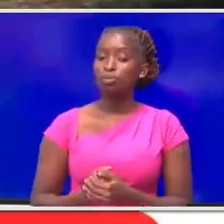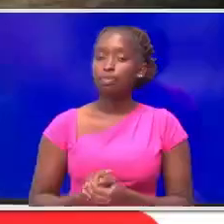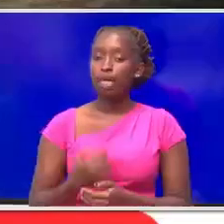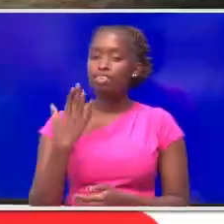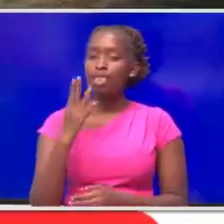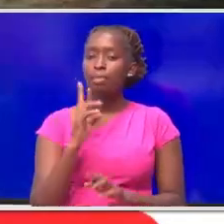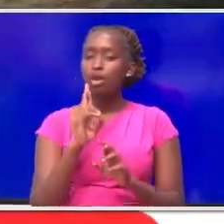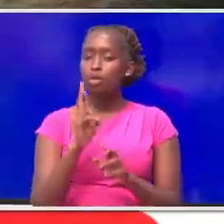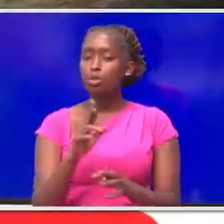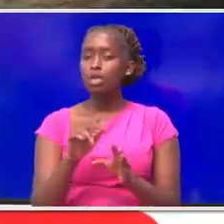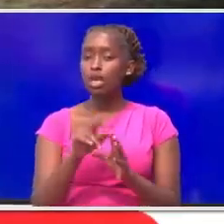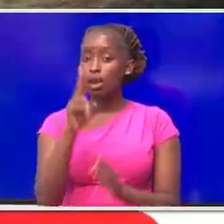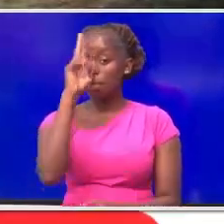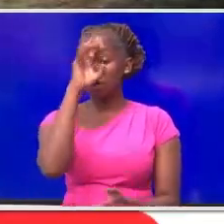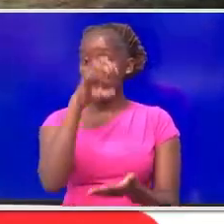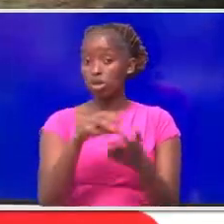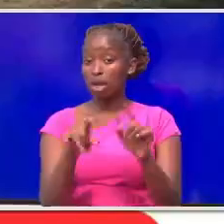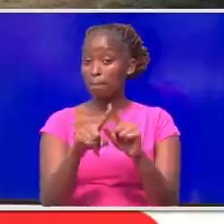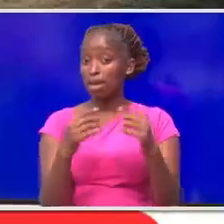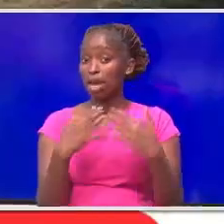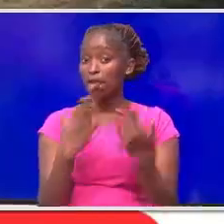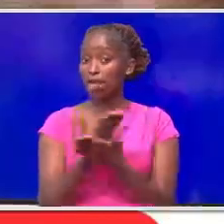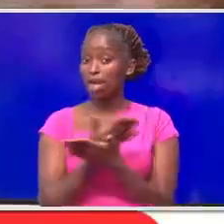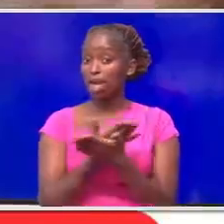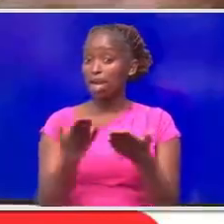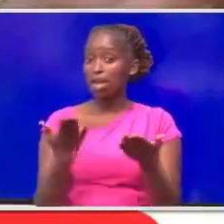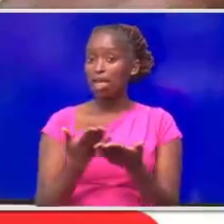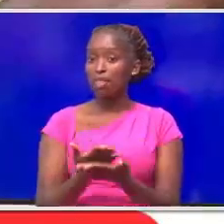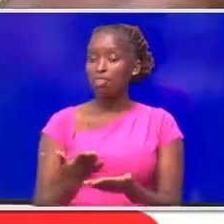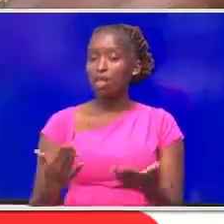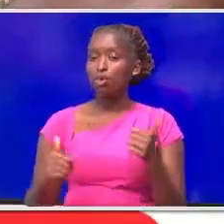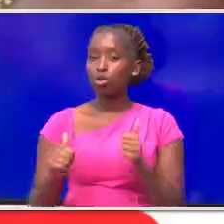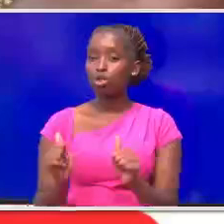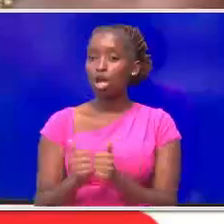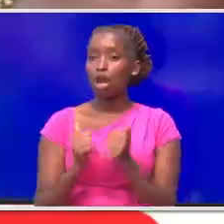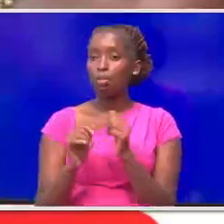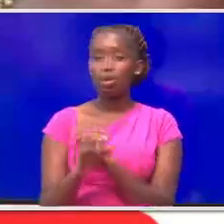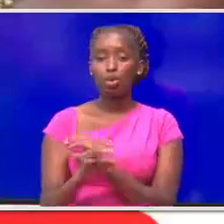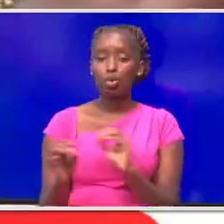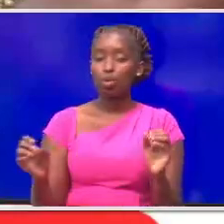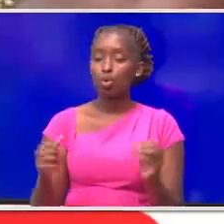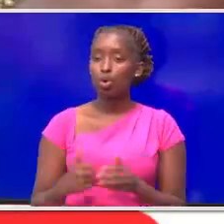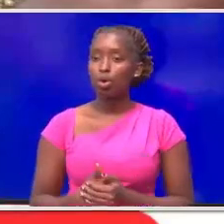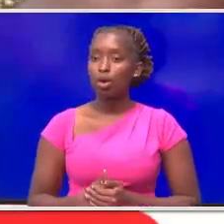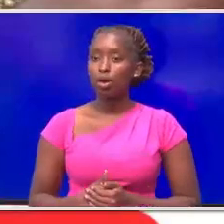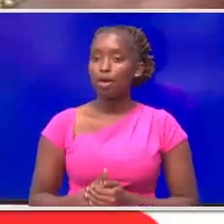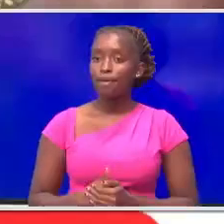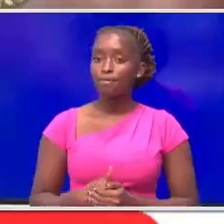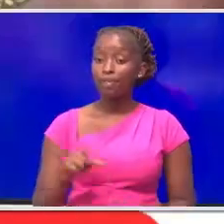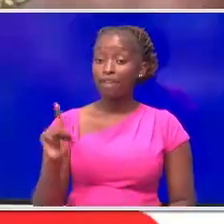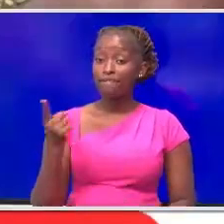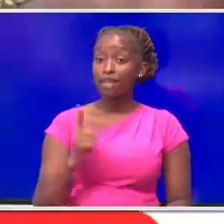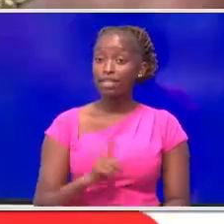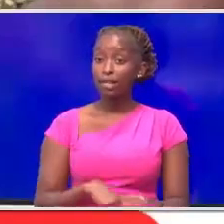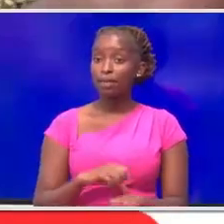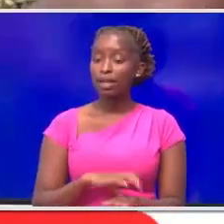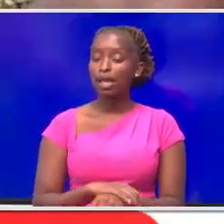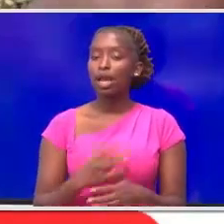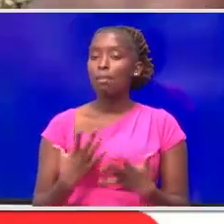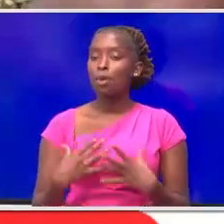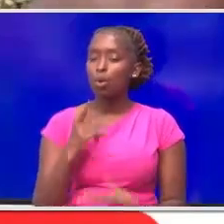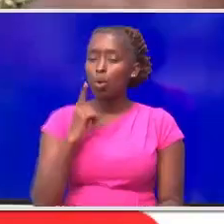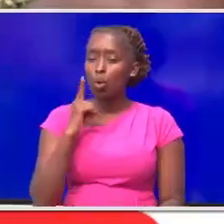ila hakuna hatua ambayo imechukuliwa. Vitu mingi vinalibika nyumbani hapa. Mara ya kwanza unapata watu wanakucha,